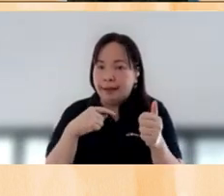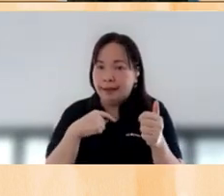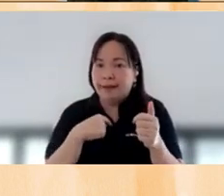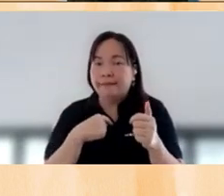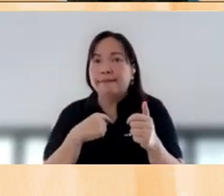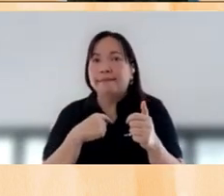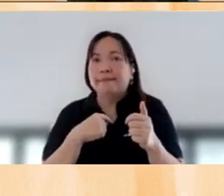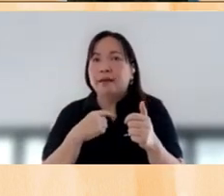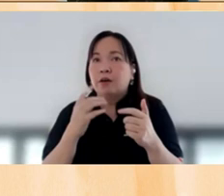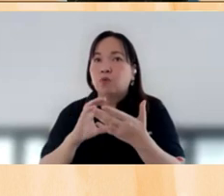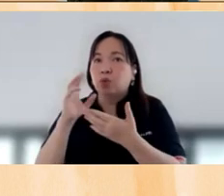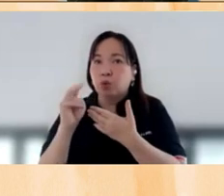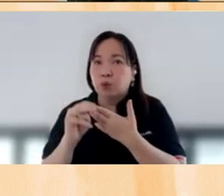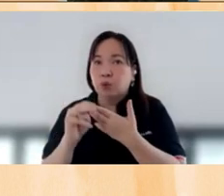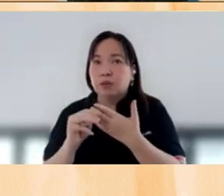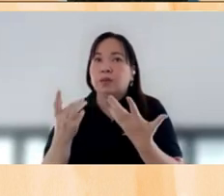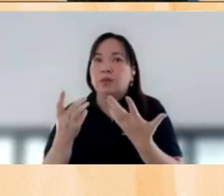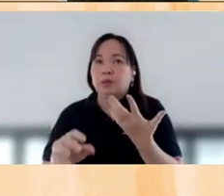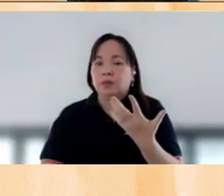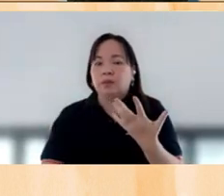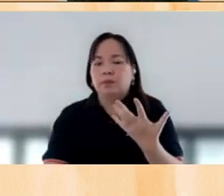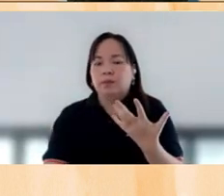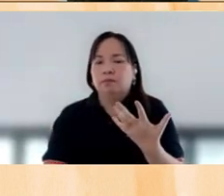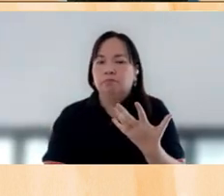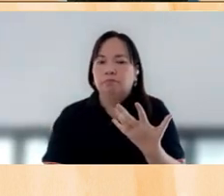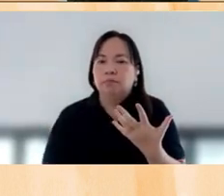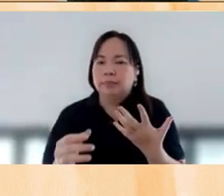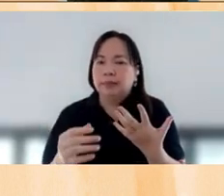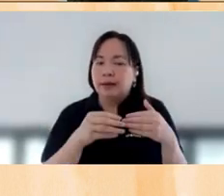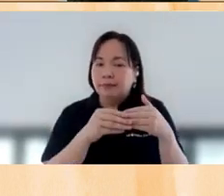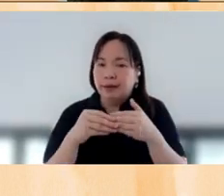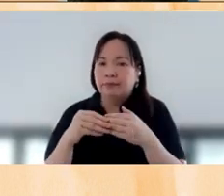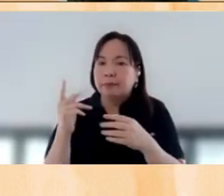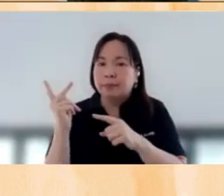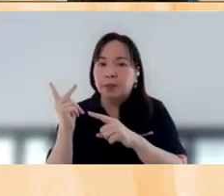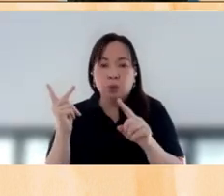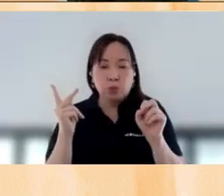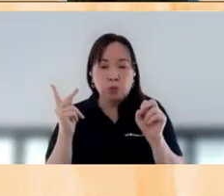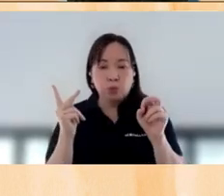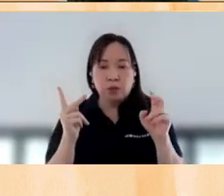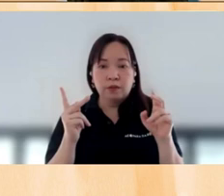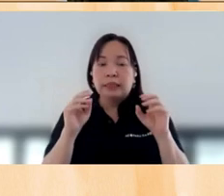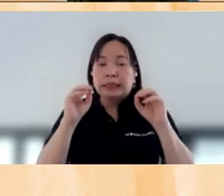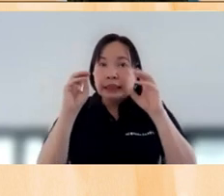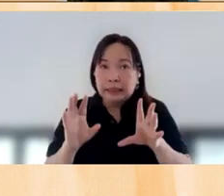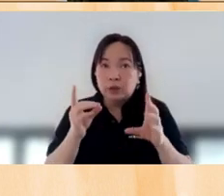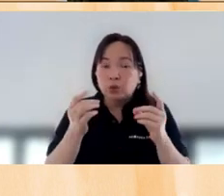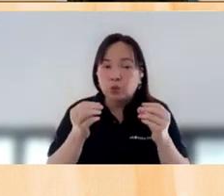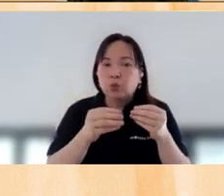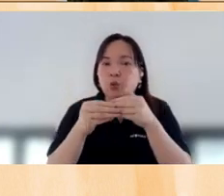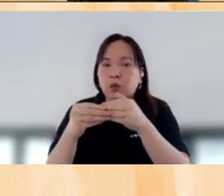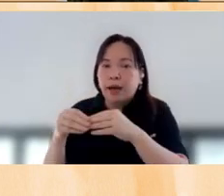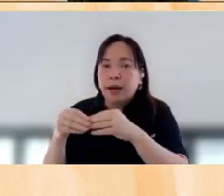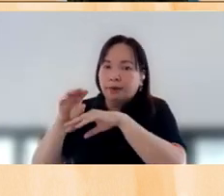guidance na subject area mula K-12 kung saan ginagabayan ng mga teacher advisors ang kanilang